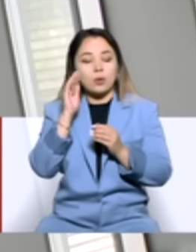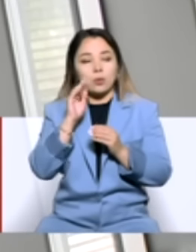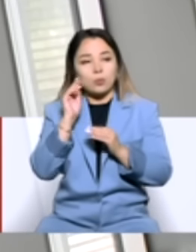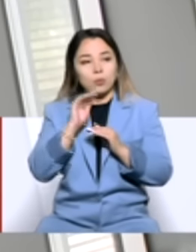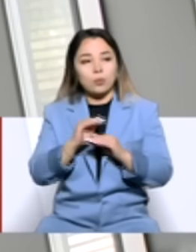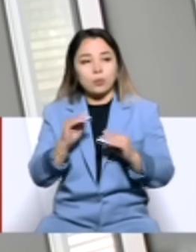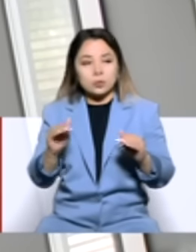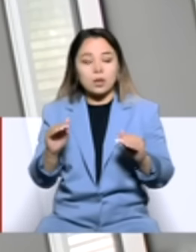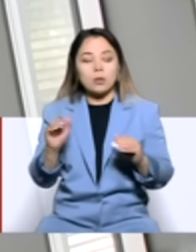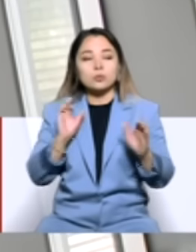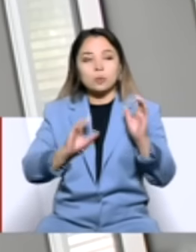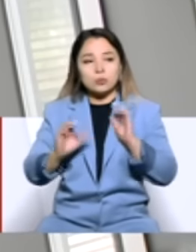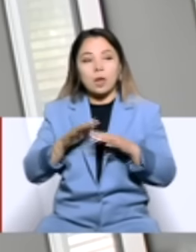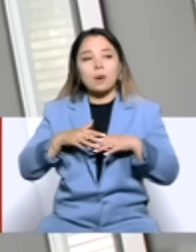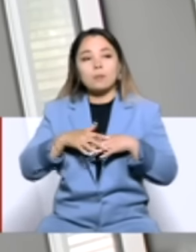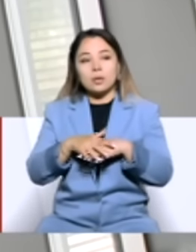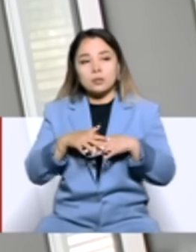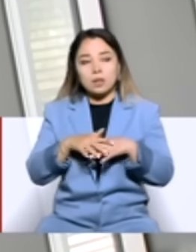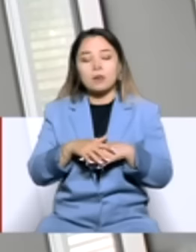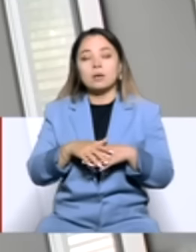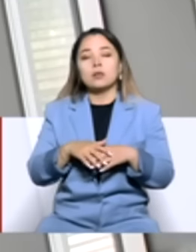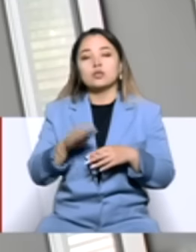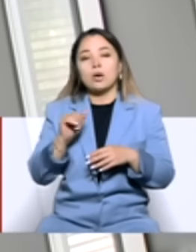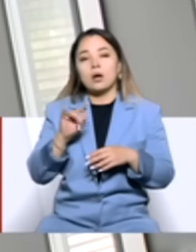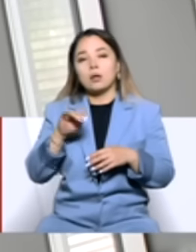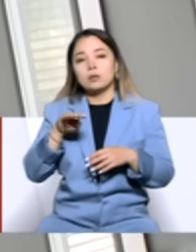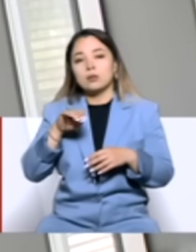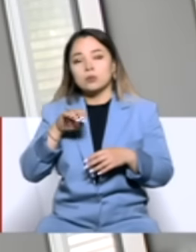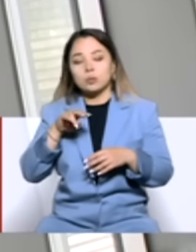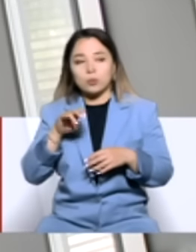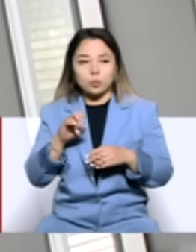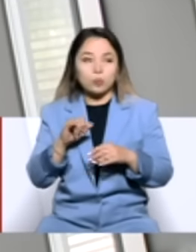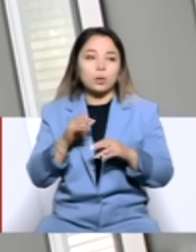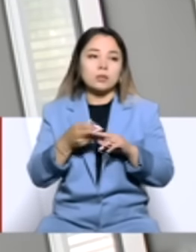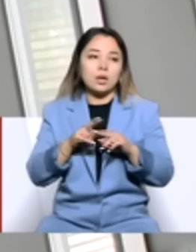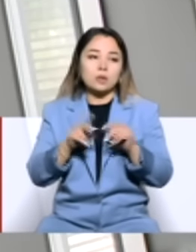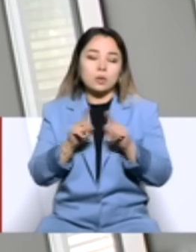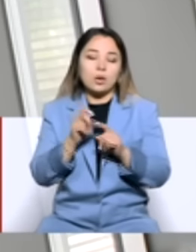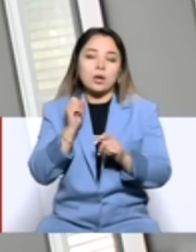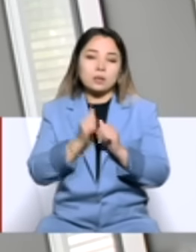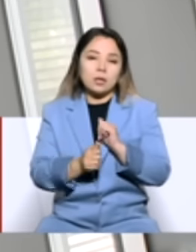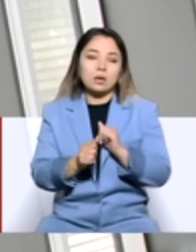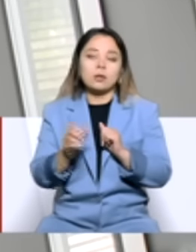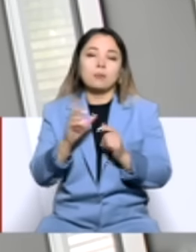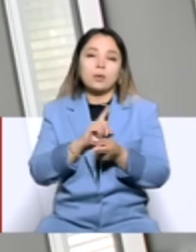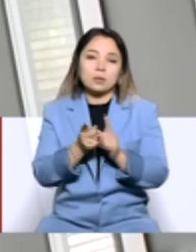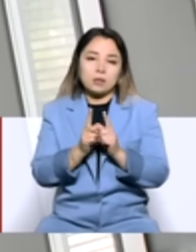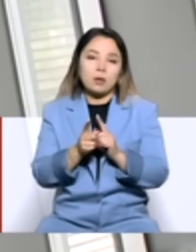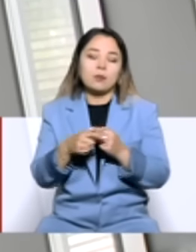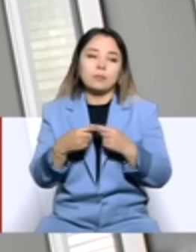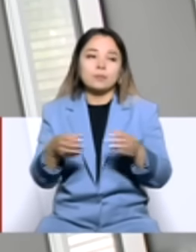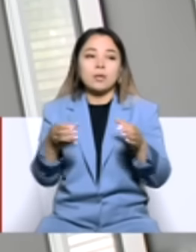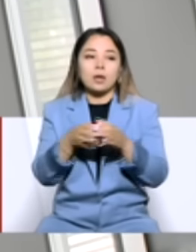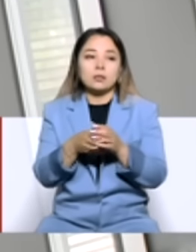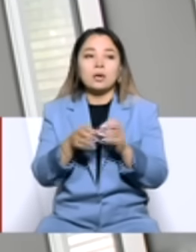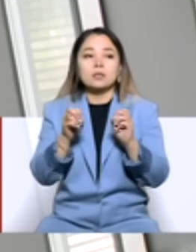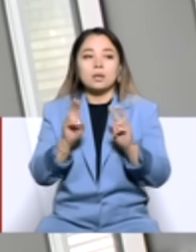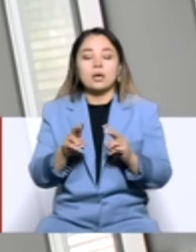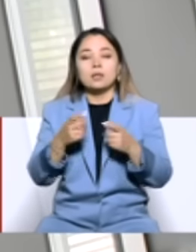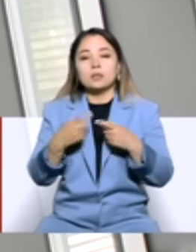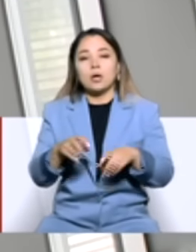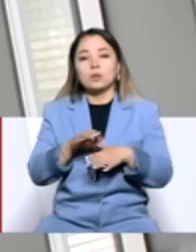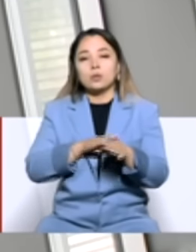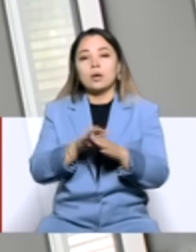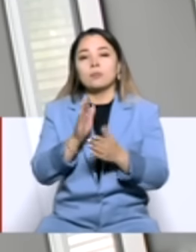мен студенттер математика, жаратылыстану, оқу сауаттылығы бойынша және әр цикл сайын ауысып тұратын бір дағды бойынша арнайы тест